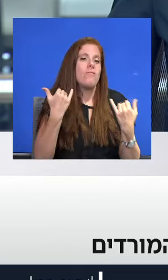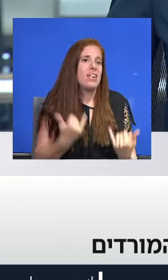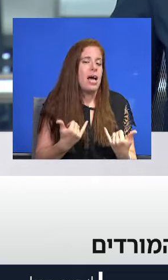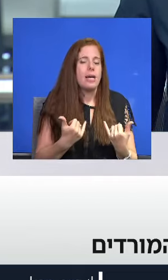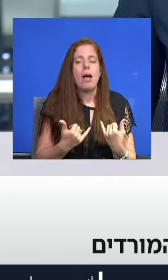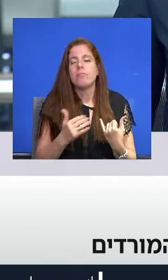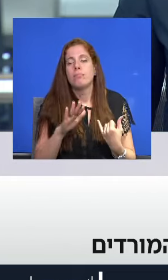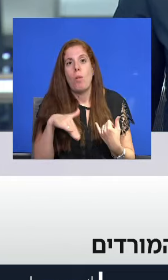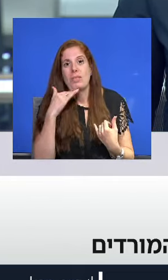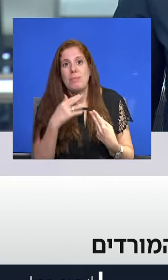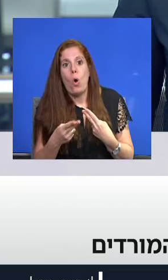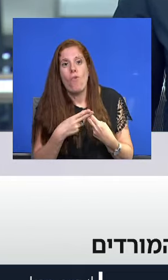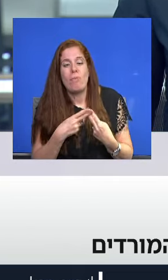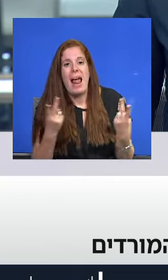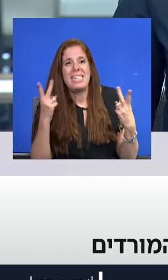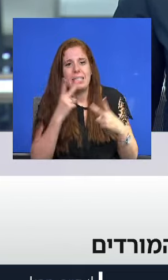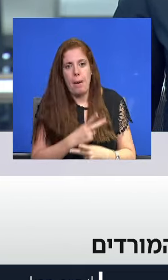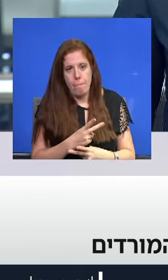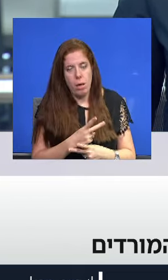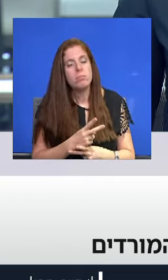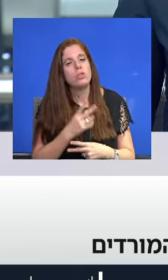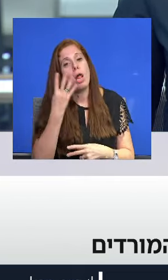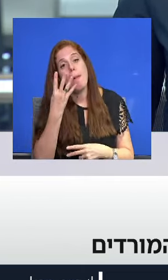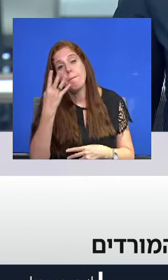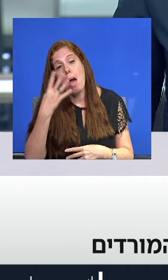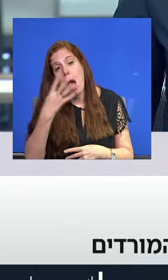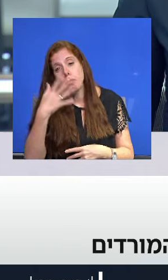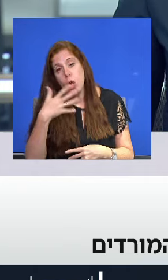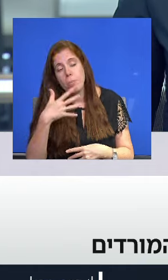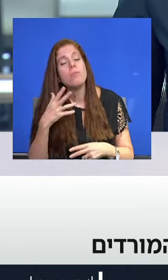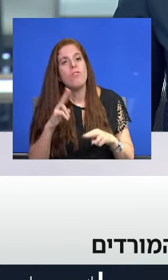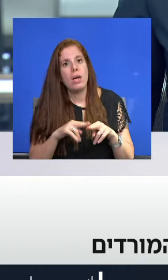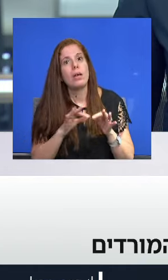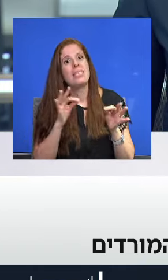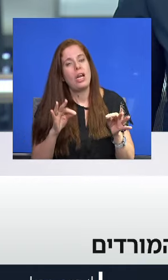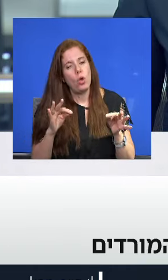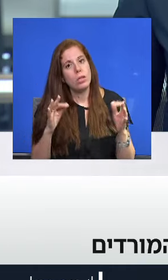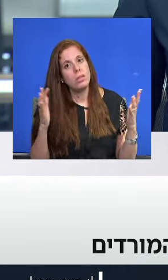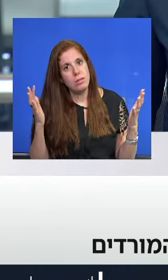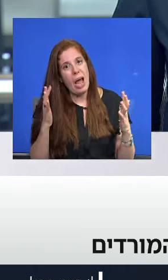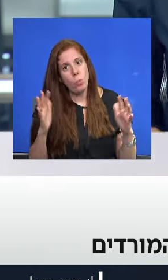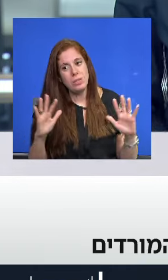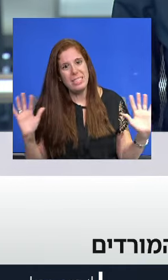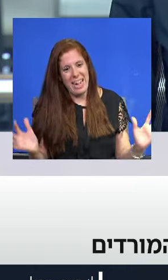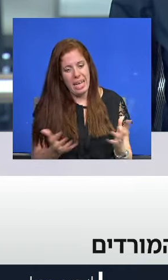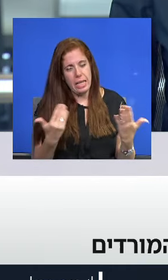אפילו להסכמה בנושא הזה. יש להם בערך 4-5 ימים, ואז כבר יתחיל להיות לחוץ לכנס מחדש